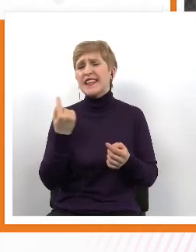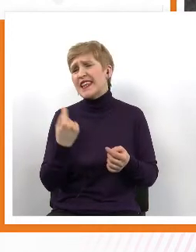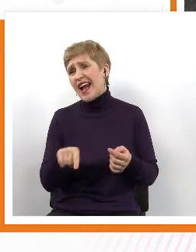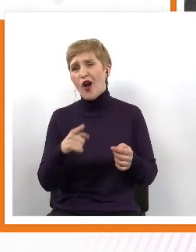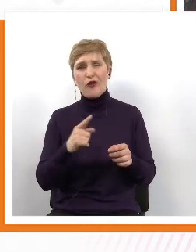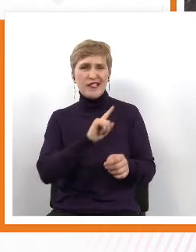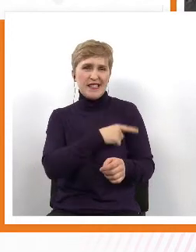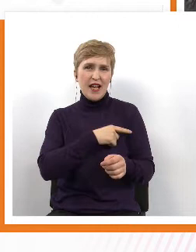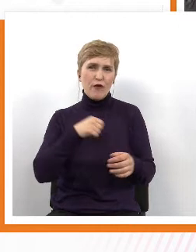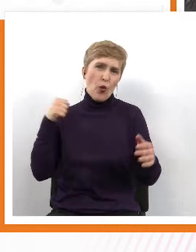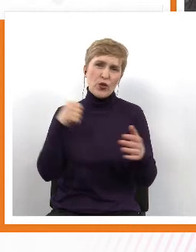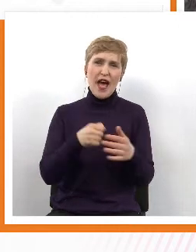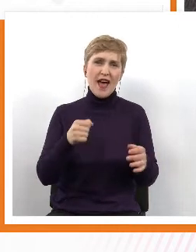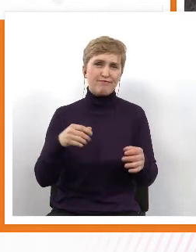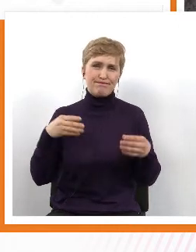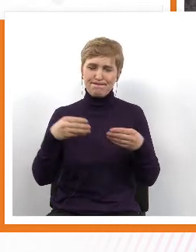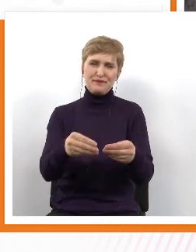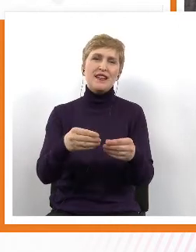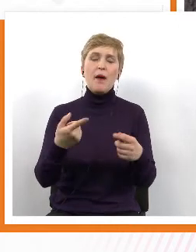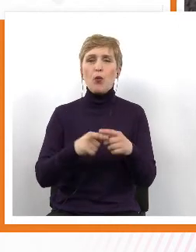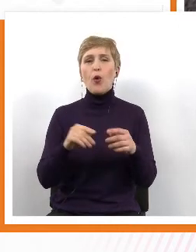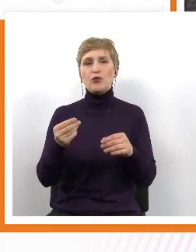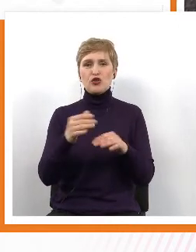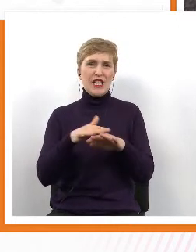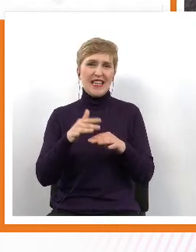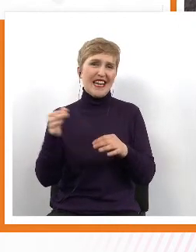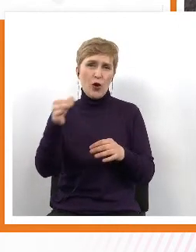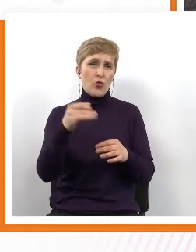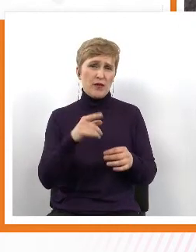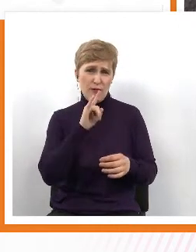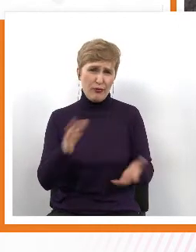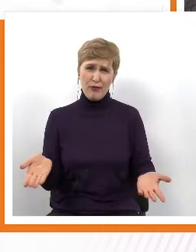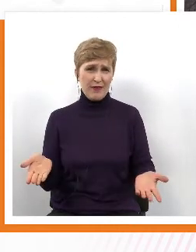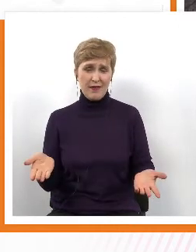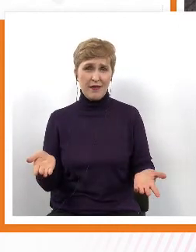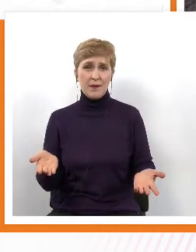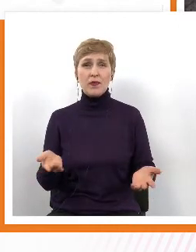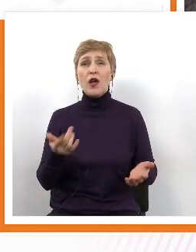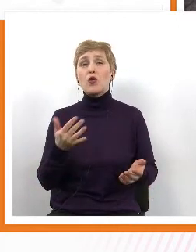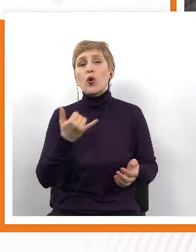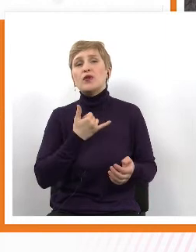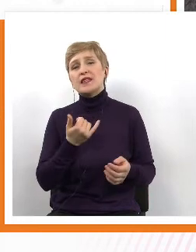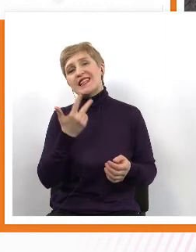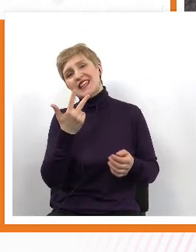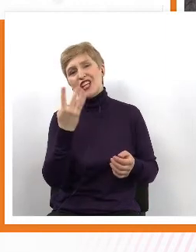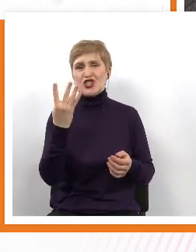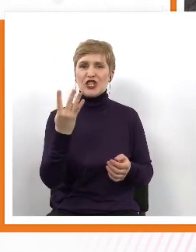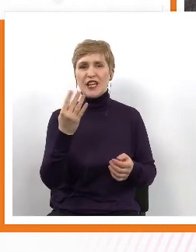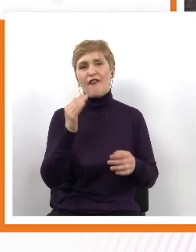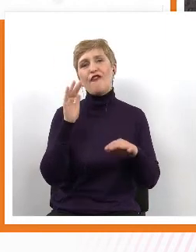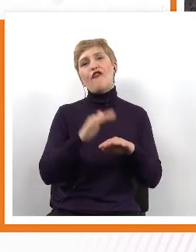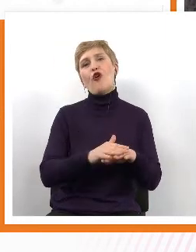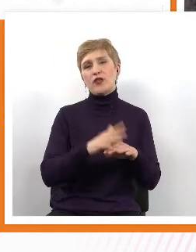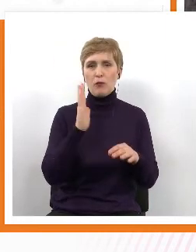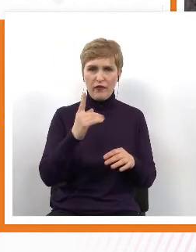сильного удара по бюджету региона на самом деле не сделают. Да? То есть, ну сколько у нас? Пусть там 3-4 фонда будет в